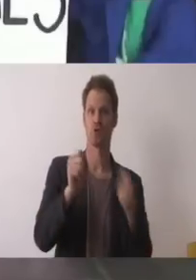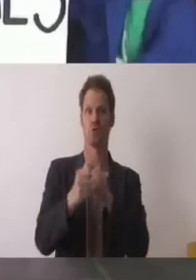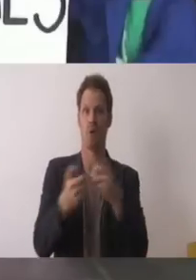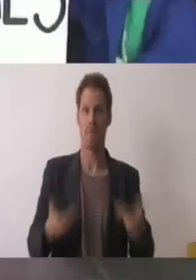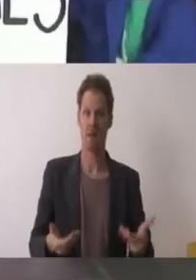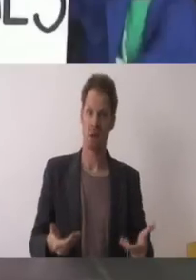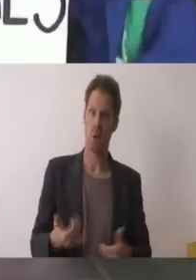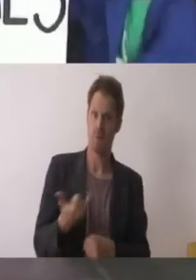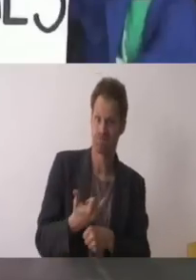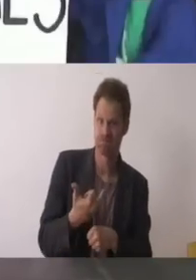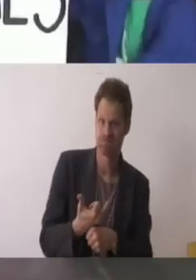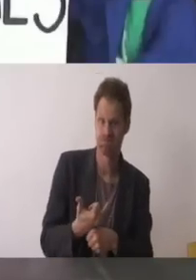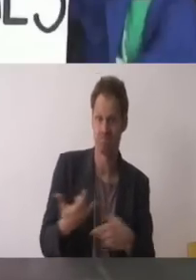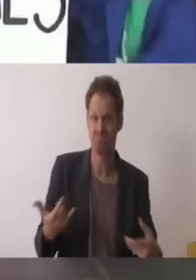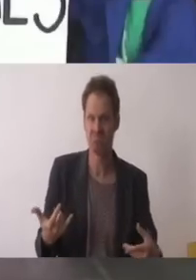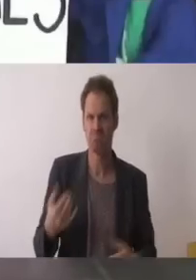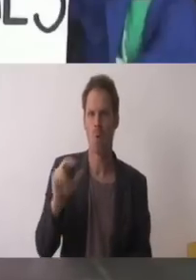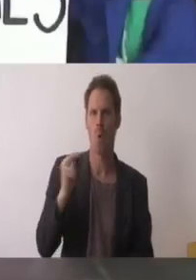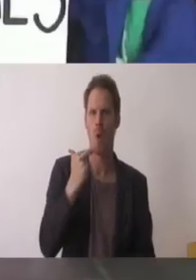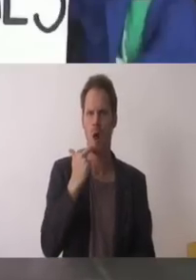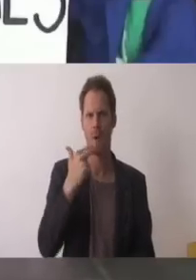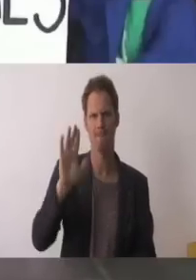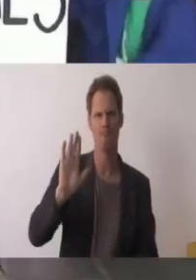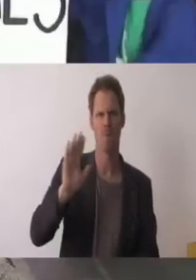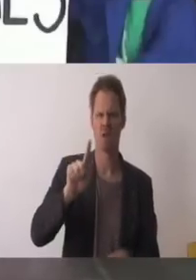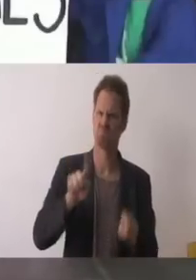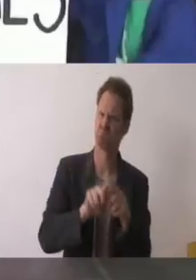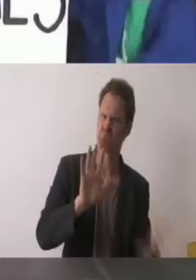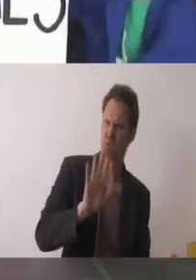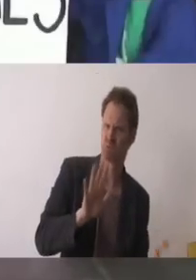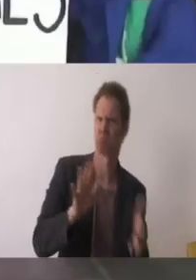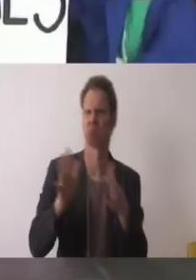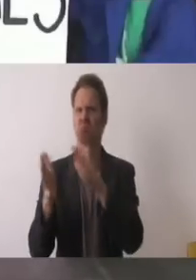Décidément, le changement, ce n'est pas pour maintenant. François Hollande avait promis